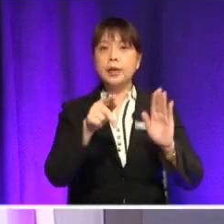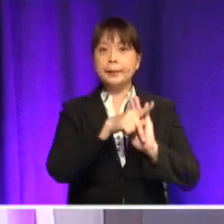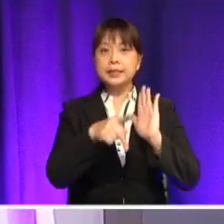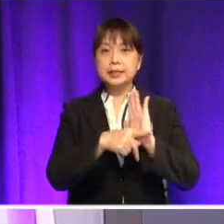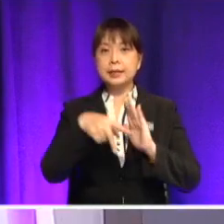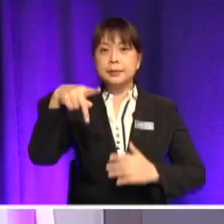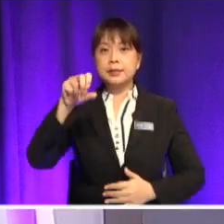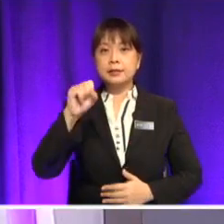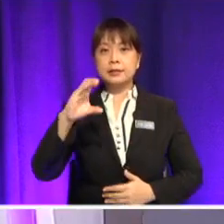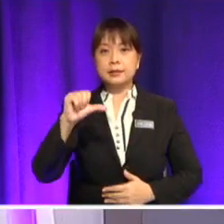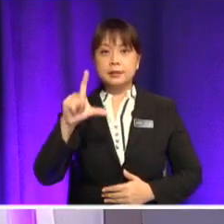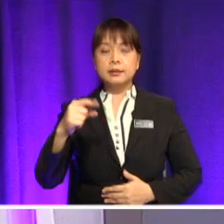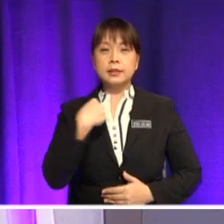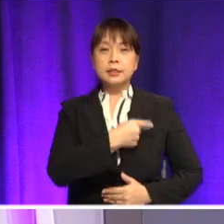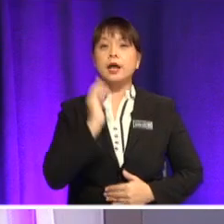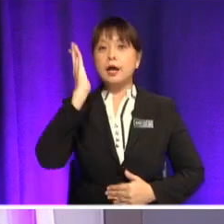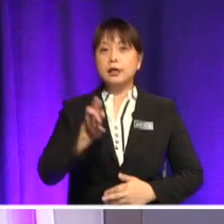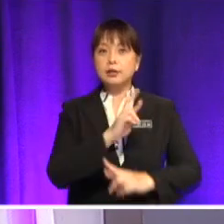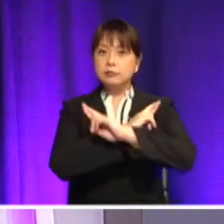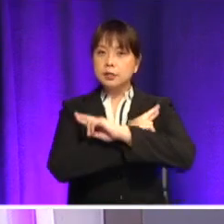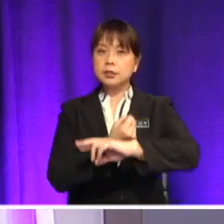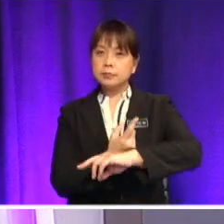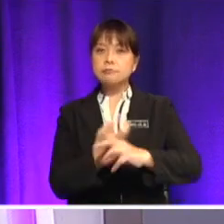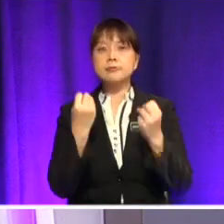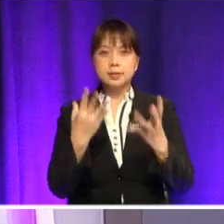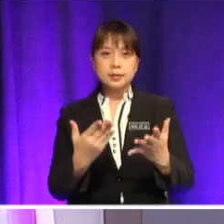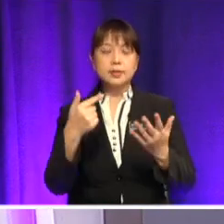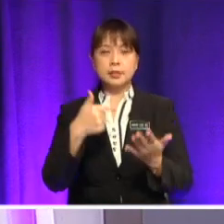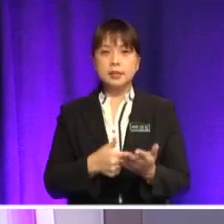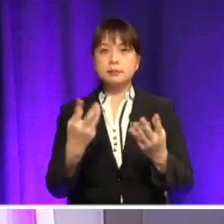sekarang ke kita akan melihat sebentar banyak lagi